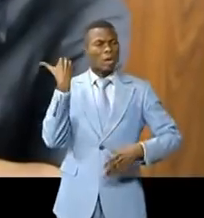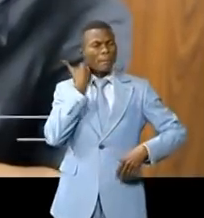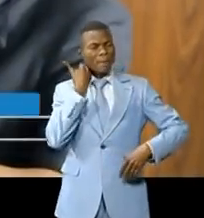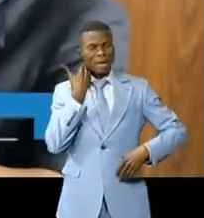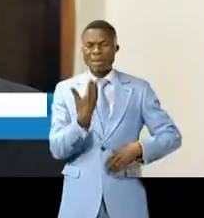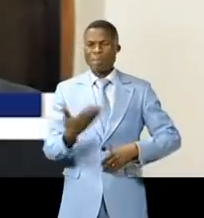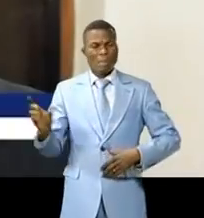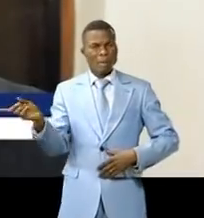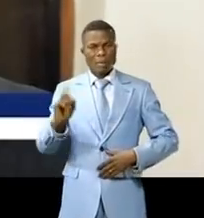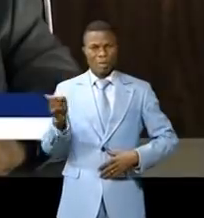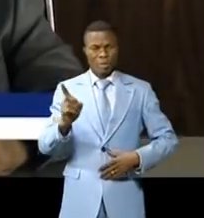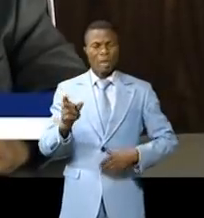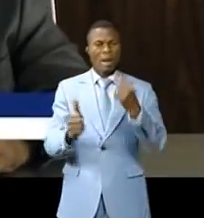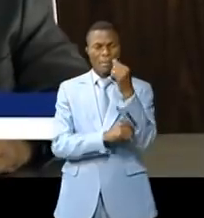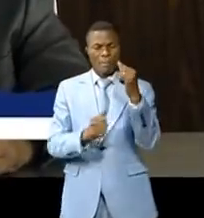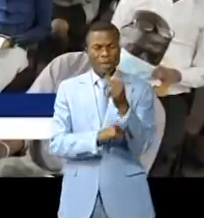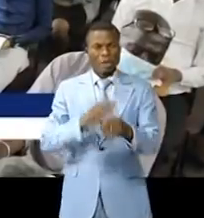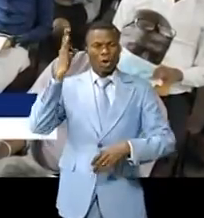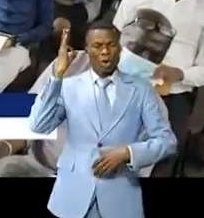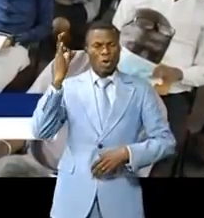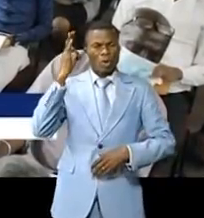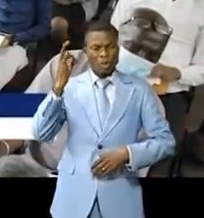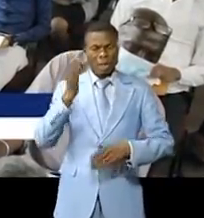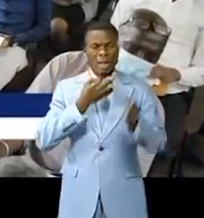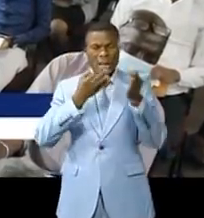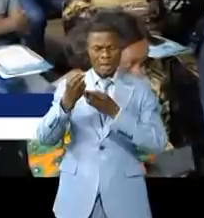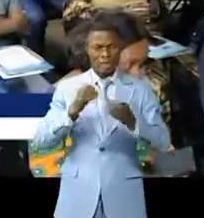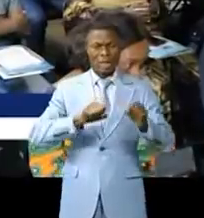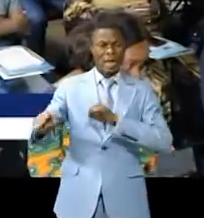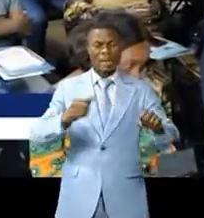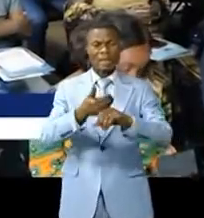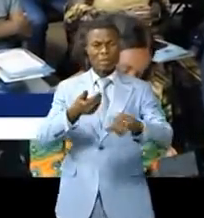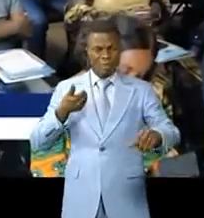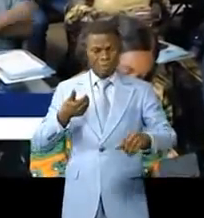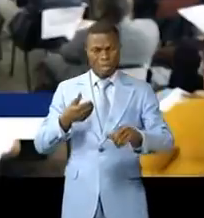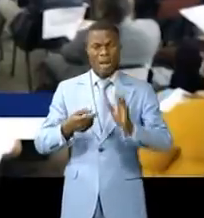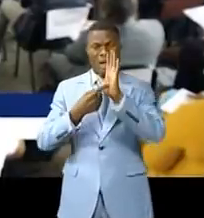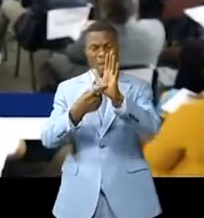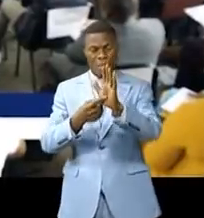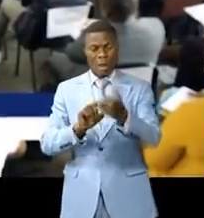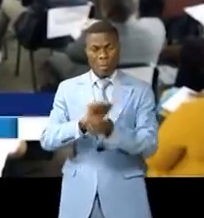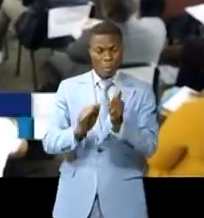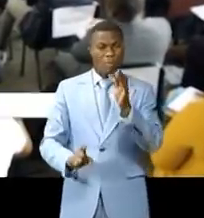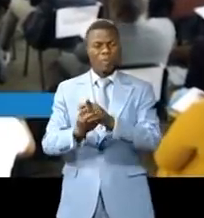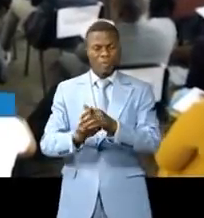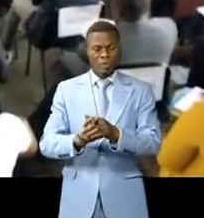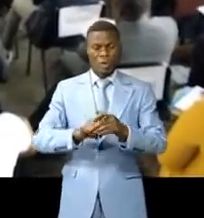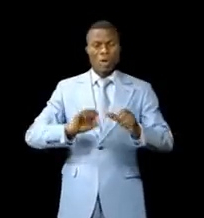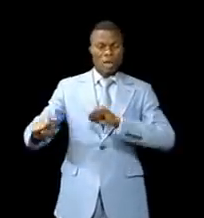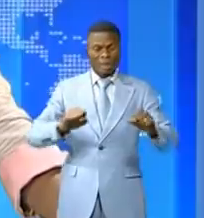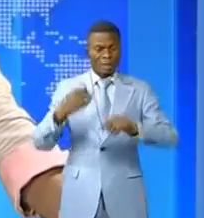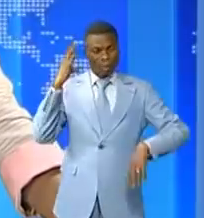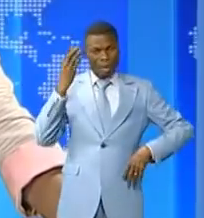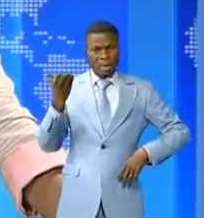Les orateurs se sont tour à tour appesantis sur les diagnostics à partir de la présentation d'un cas et des investigations de la